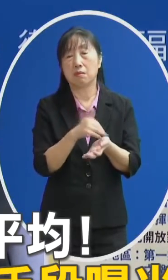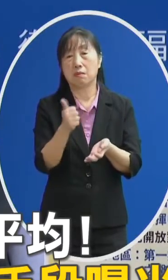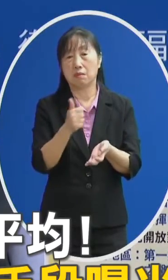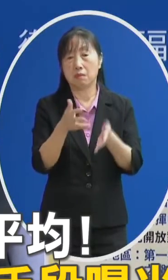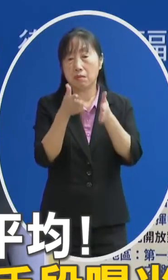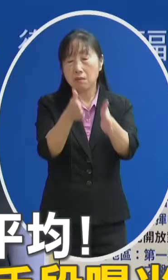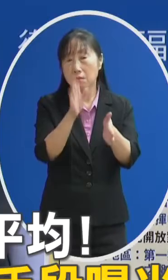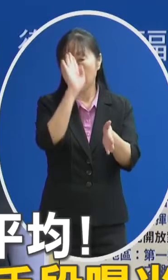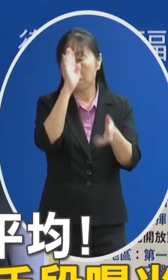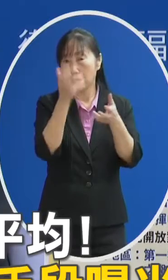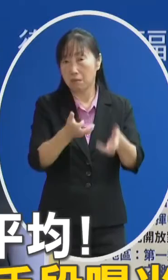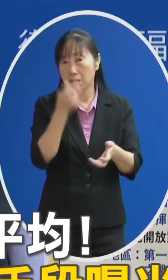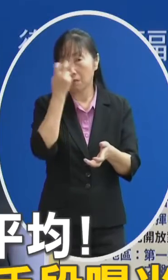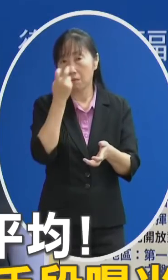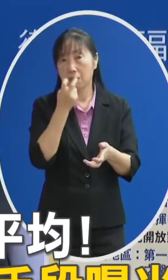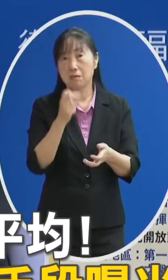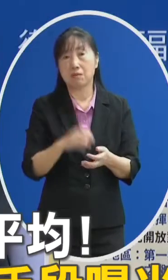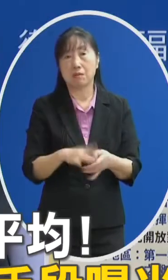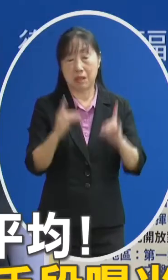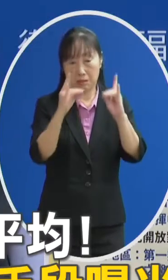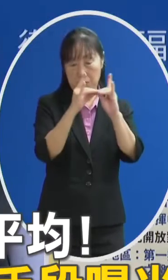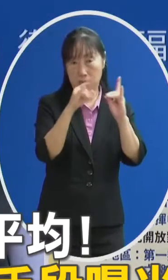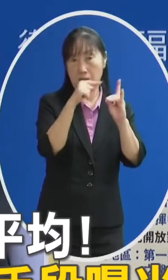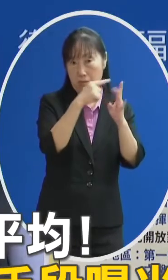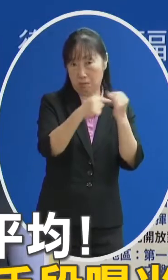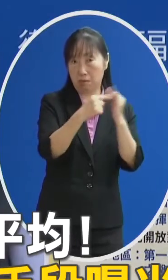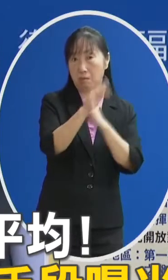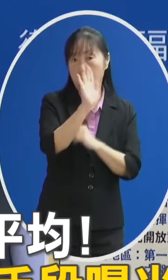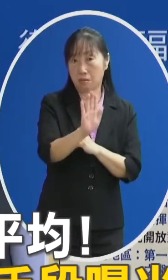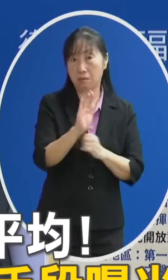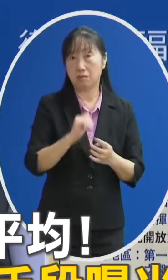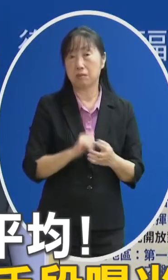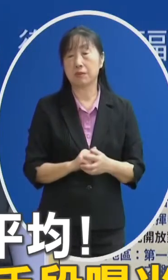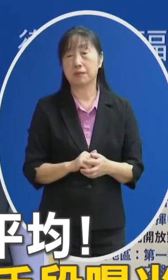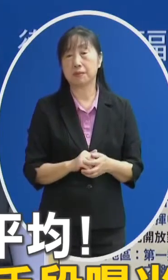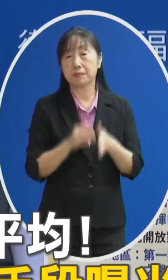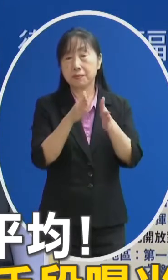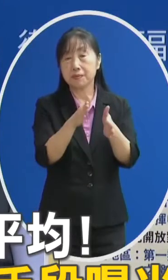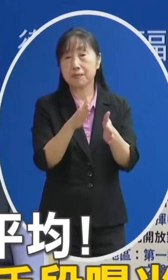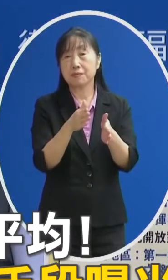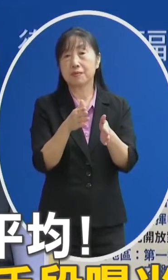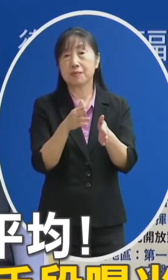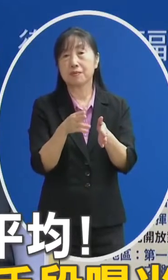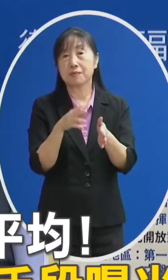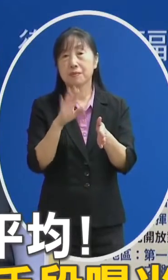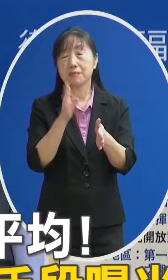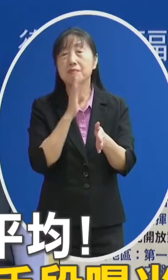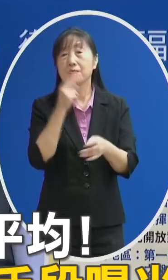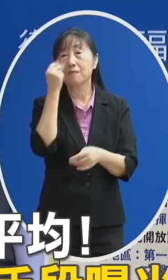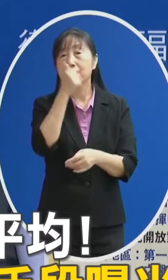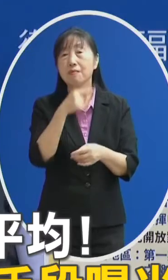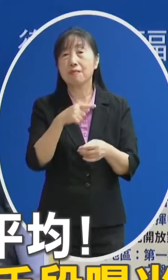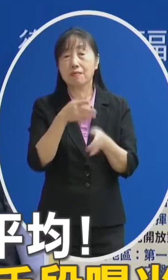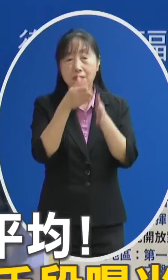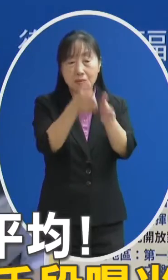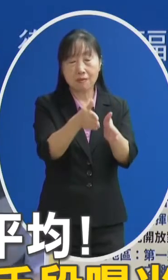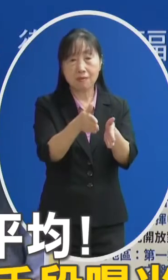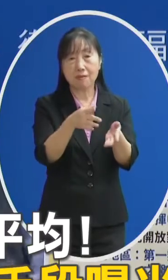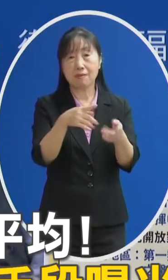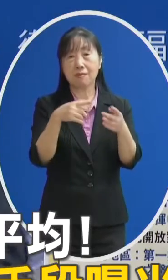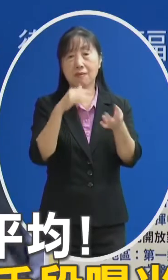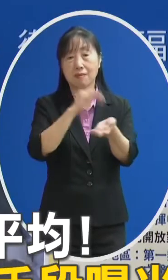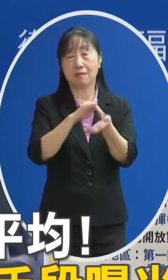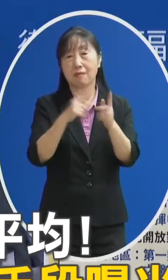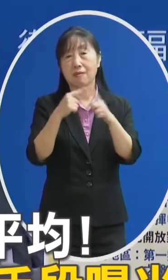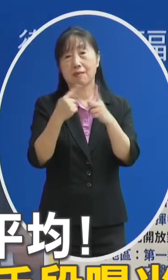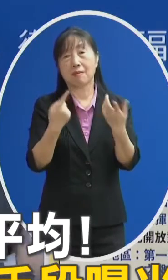所以我们在重症照护床数是有的哈。那我们的这个照护的医疗人力，那在一般的